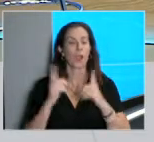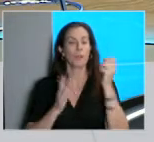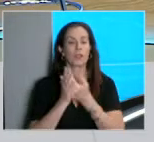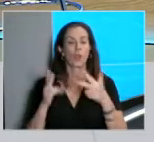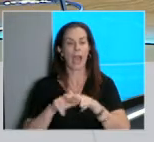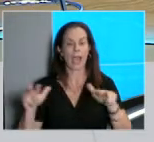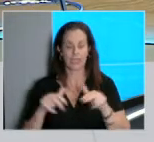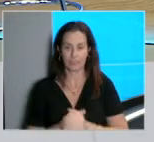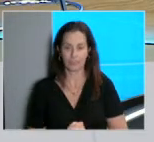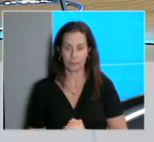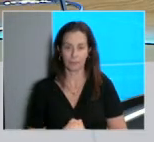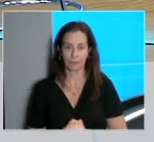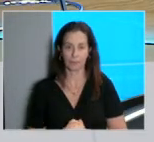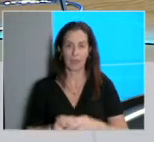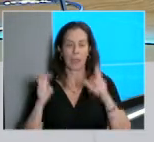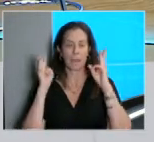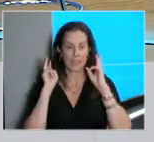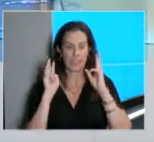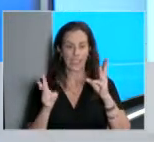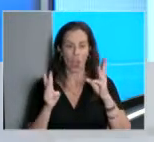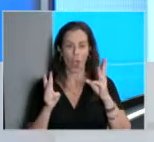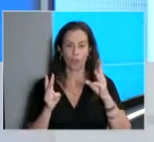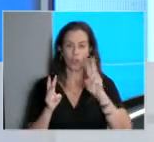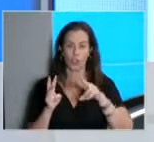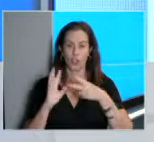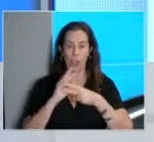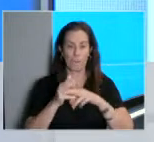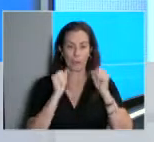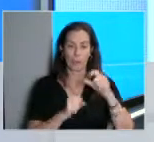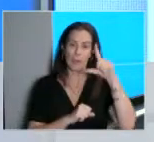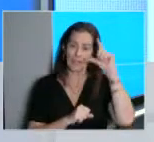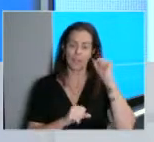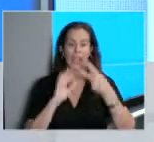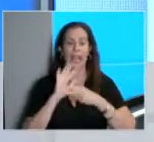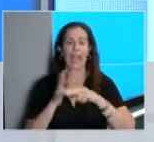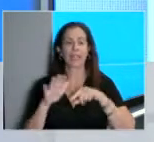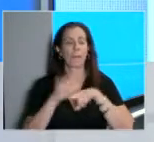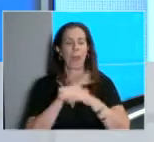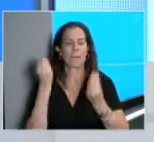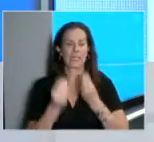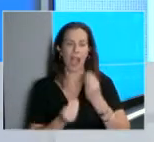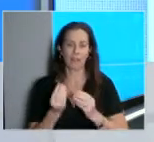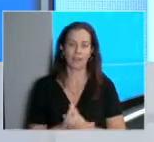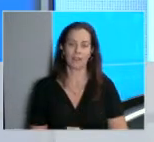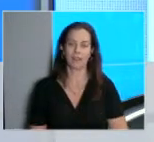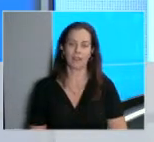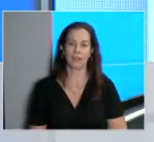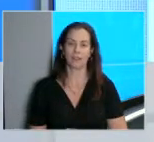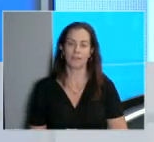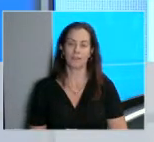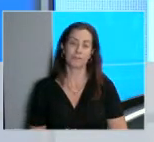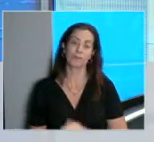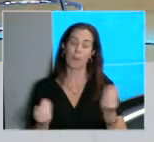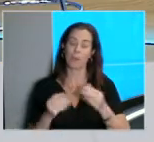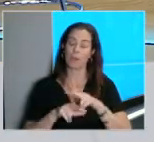בארץ? בשדרות רצים למקלטים, לממדים, בתל אביב רצים מתוך חדר בריחה. משהו